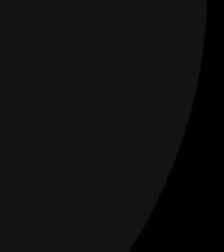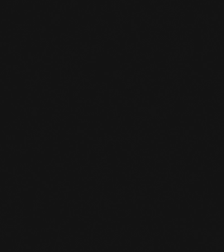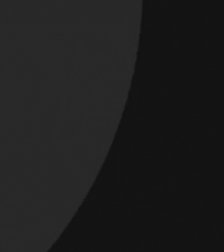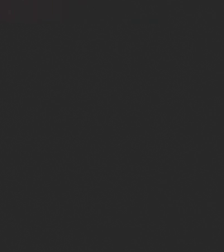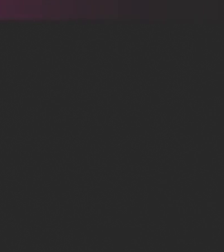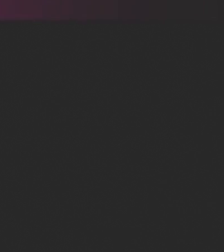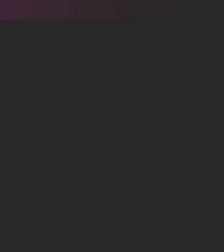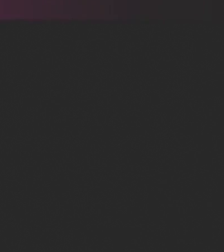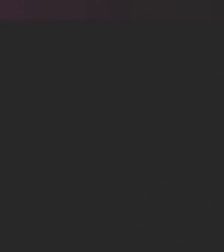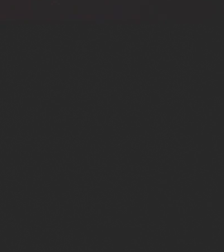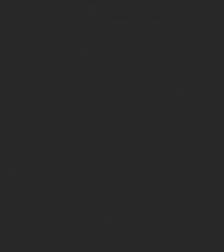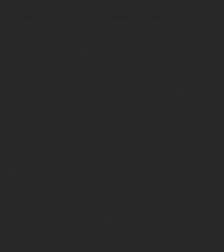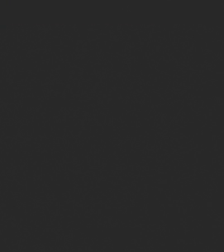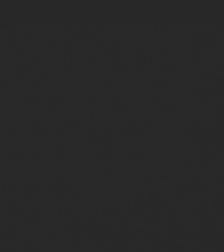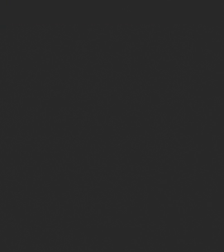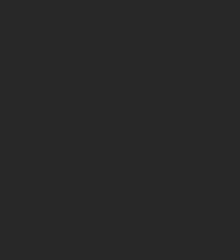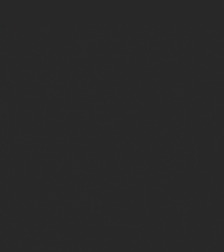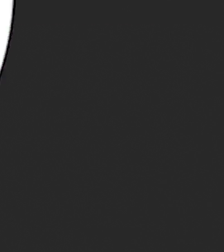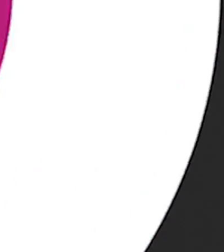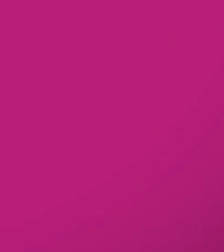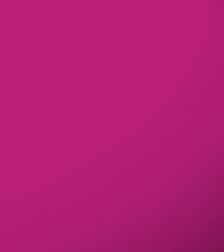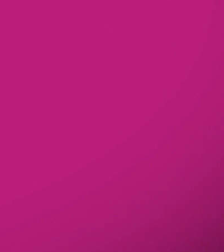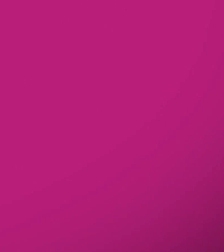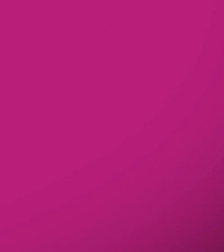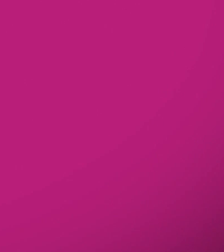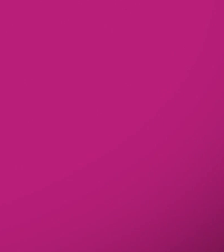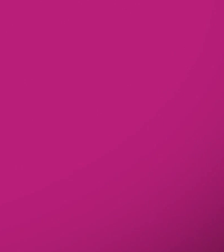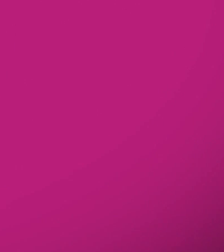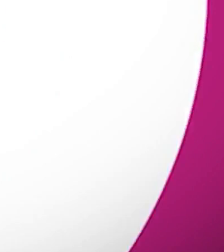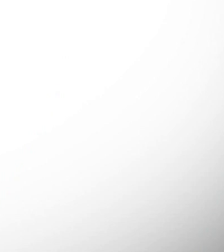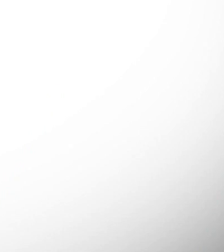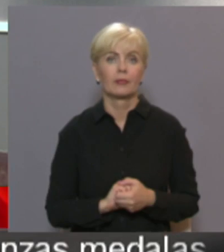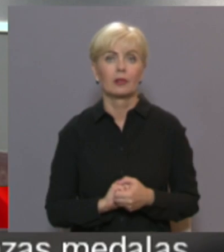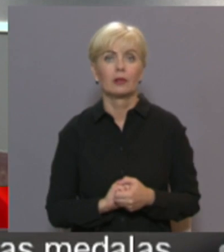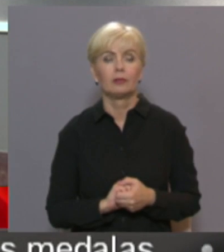Re! Viss ēters ir te!